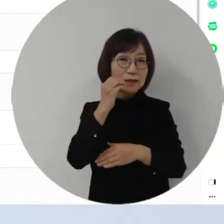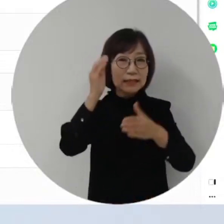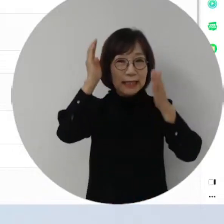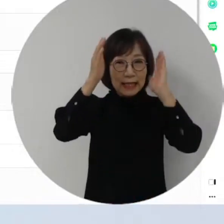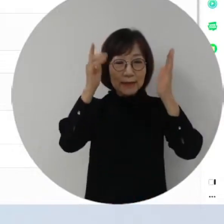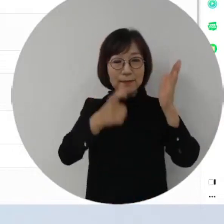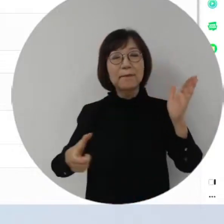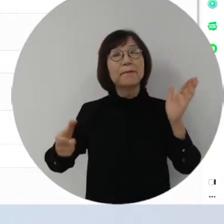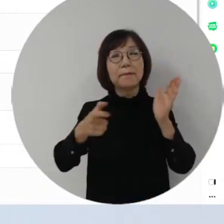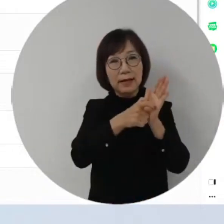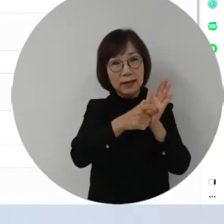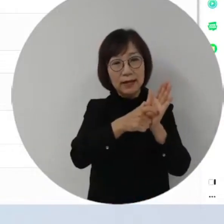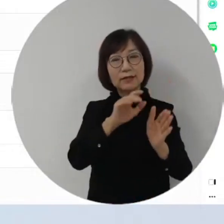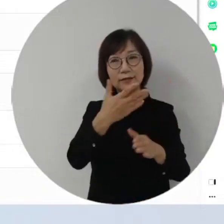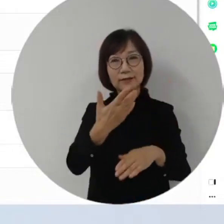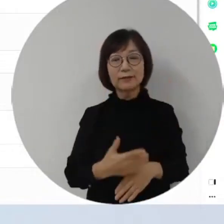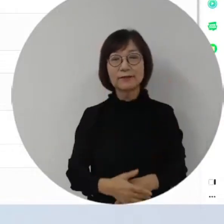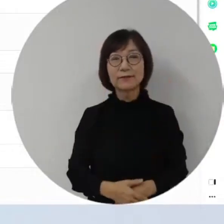들어가져 있으실 겁니다.